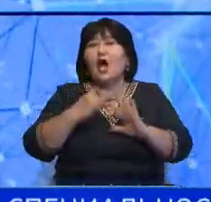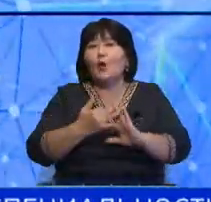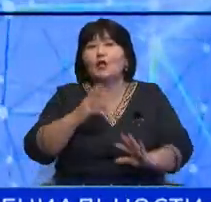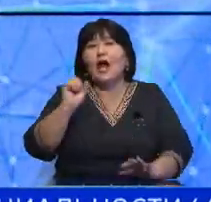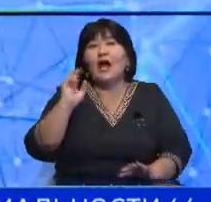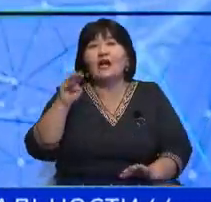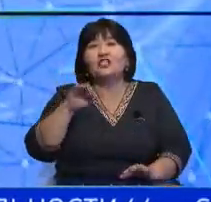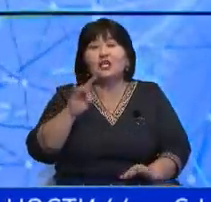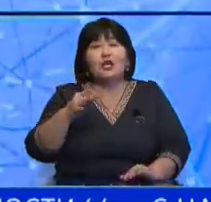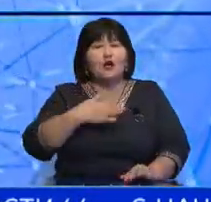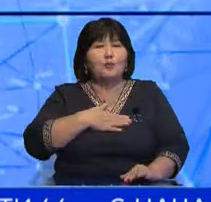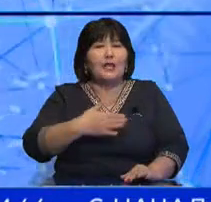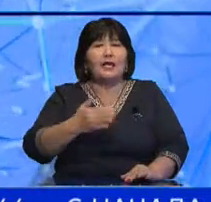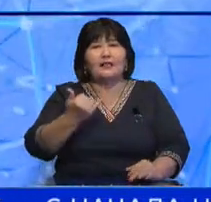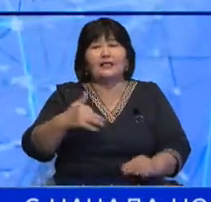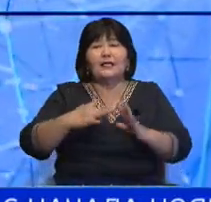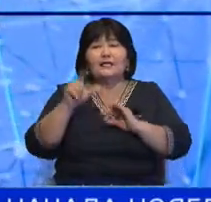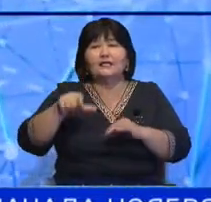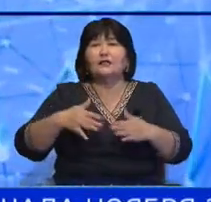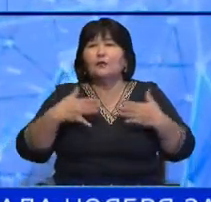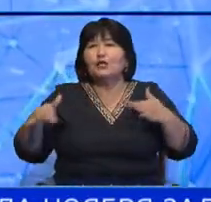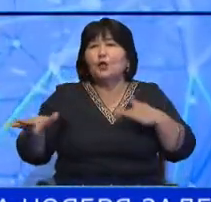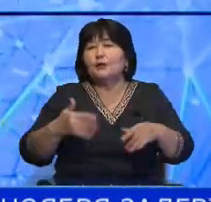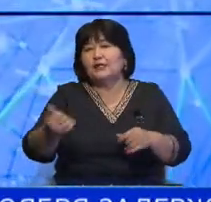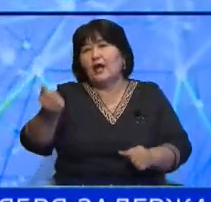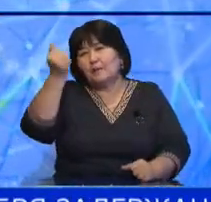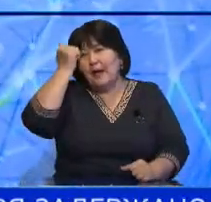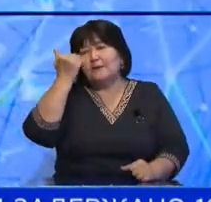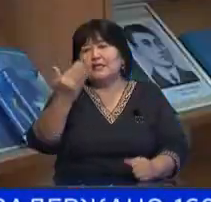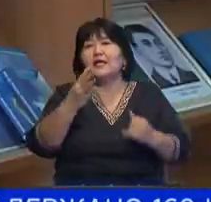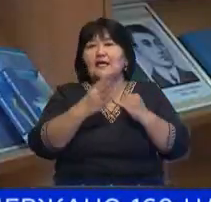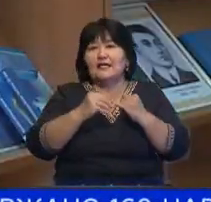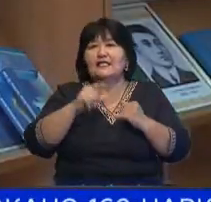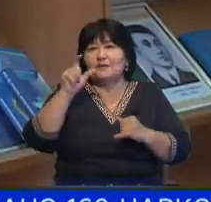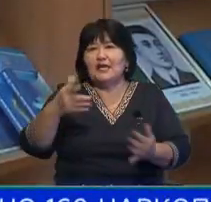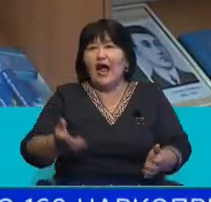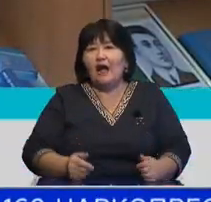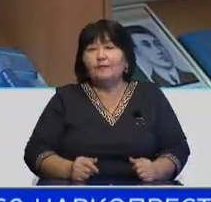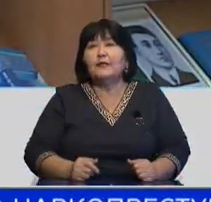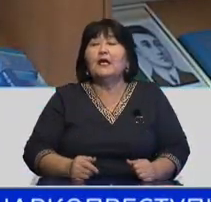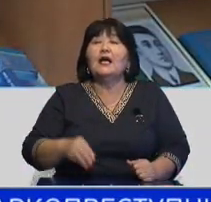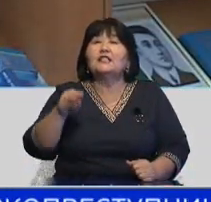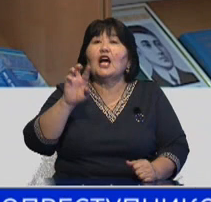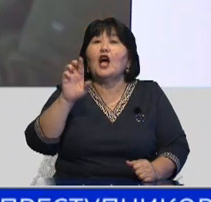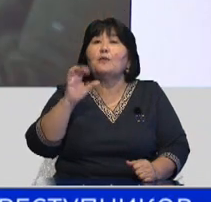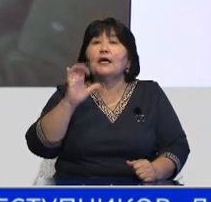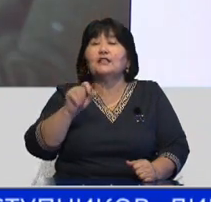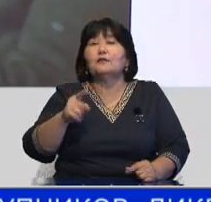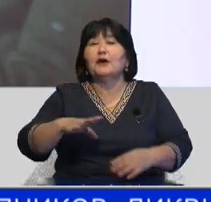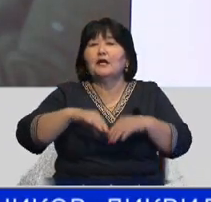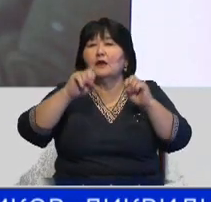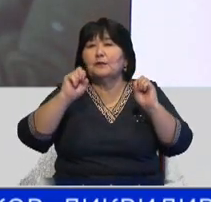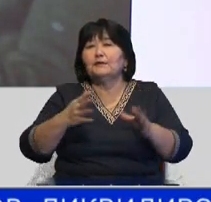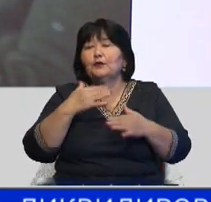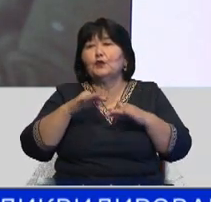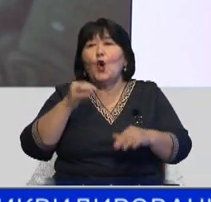Ахжар. Благодарные сельчане организовали большое мероприятие памяти земляка. Жарылқасын Байсалов был профессионалом своего